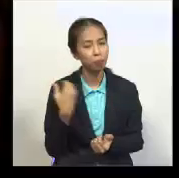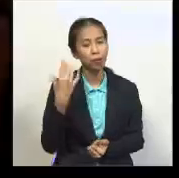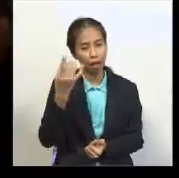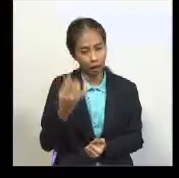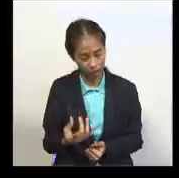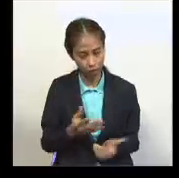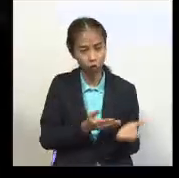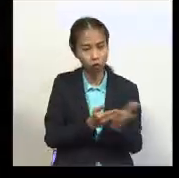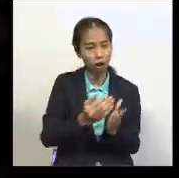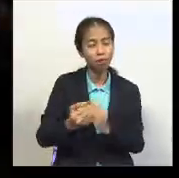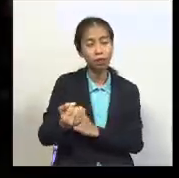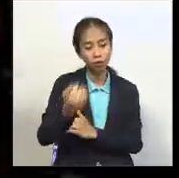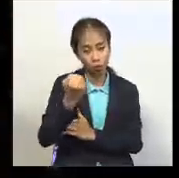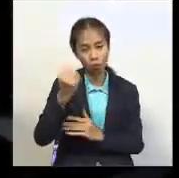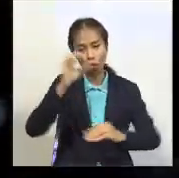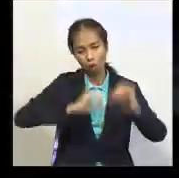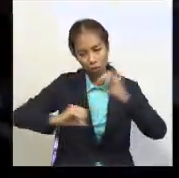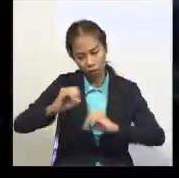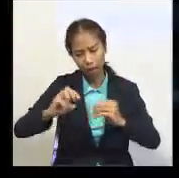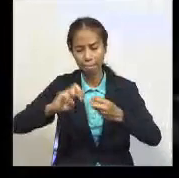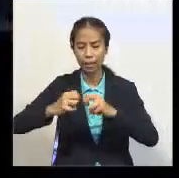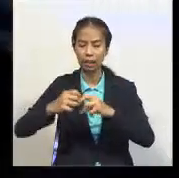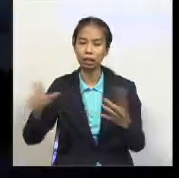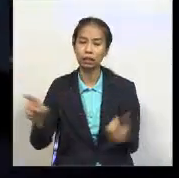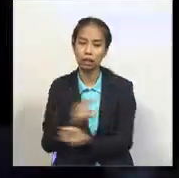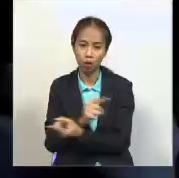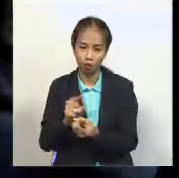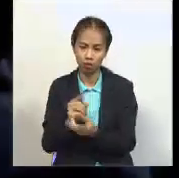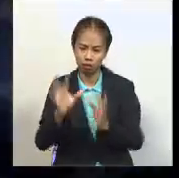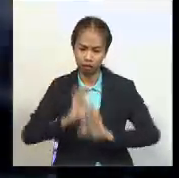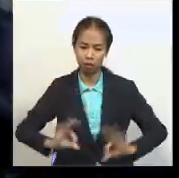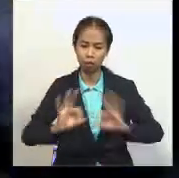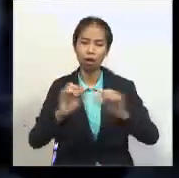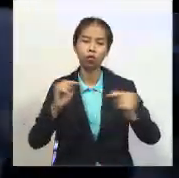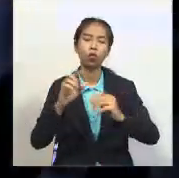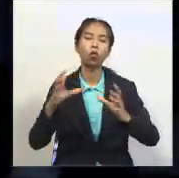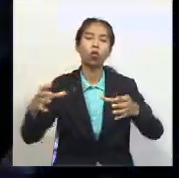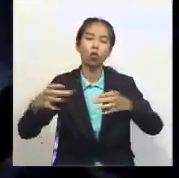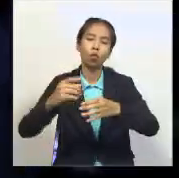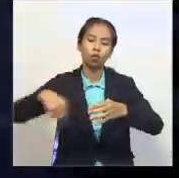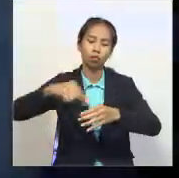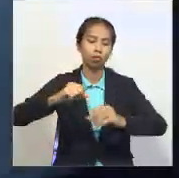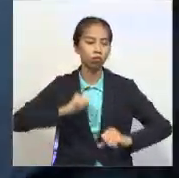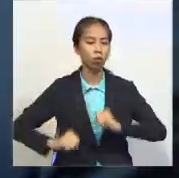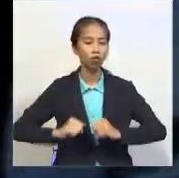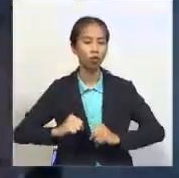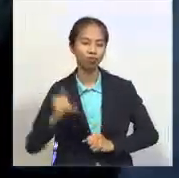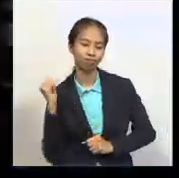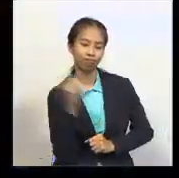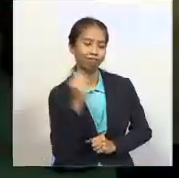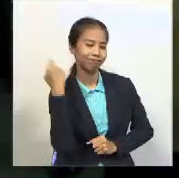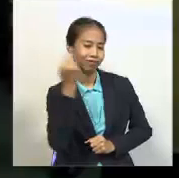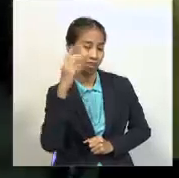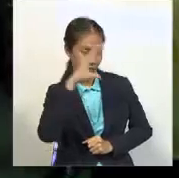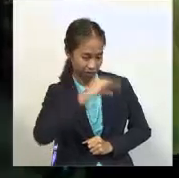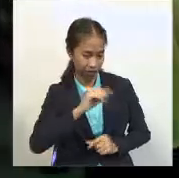ด้านความมั่นคงด้านความปลอดภัยปัญหาสังคมโดยเฉพาะบรรดาเยาวชนที่จะเป็นกลุ่มที่จะเข้าไปใช้บริการในสถ